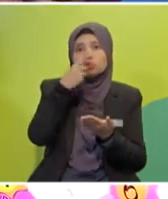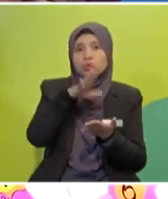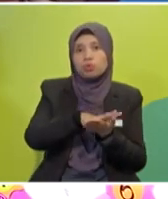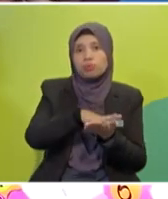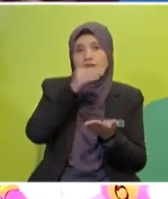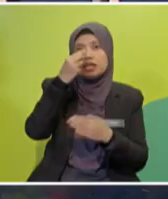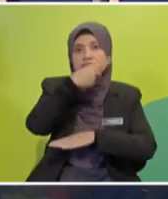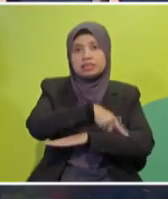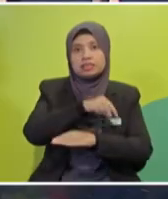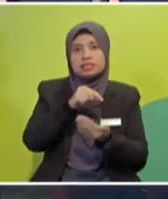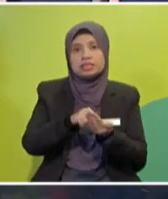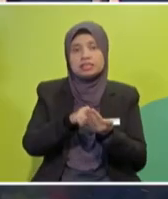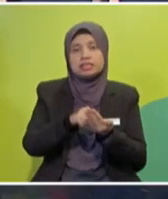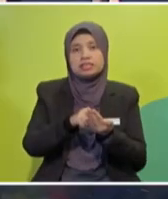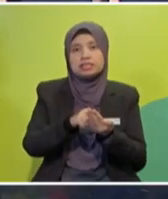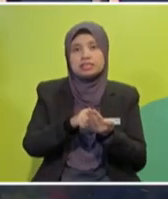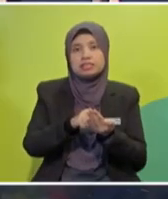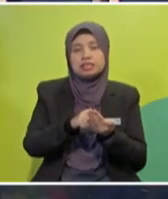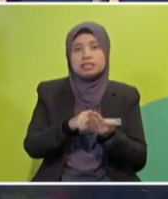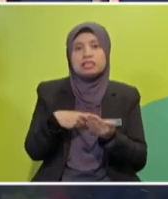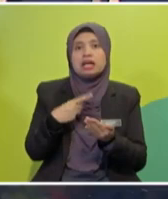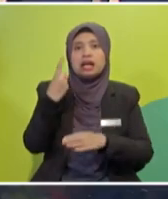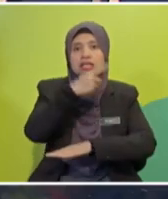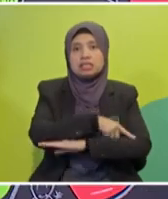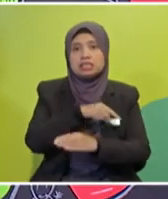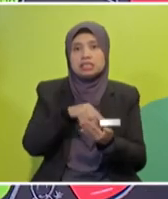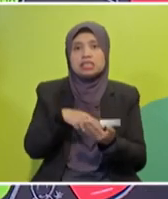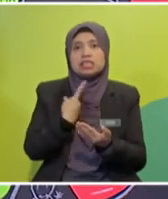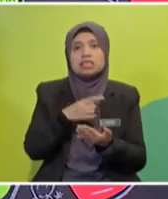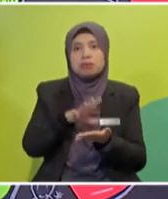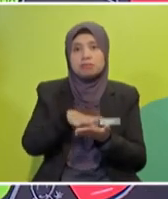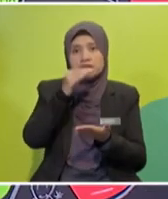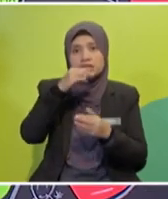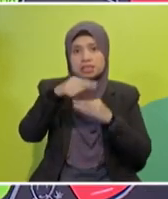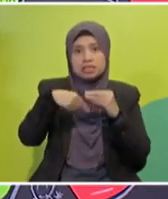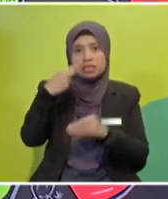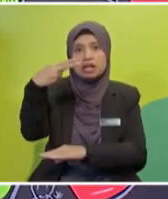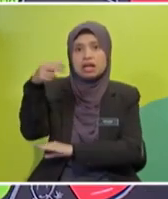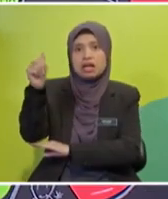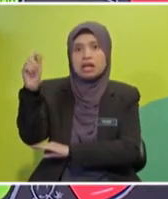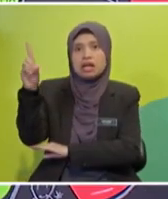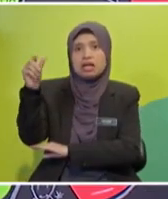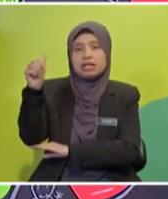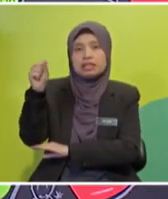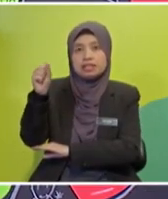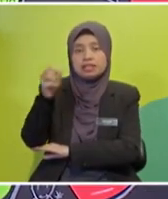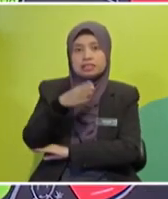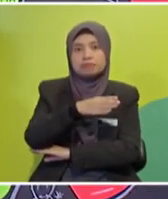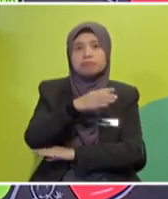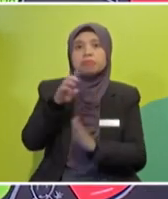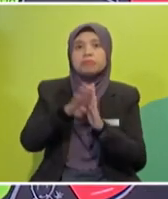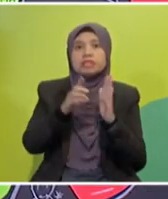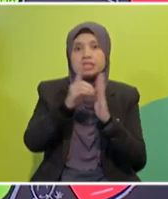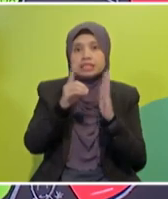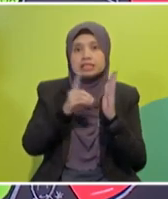ini. Alhamdulillah, sepanjang kita belajar tentang apa hadas, maksud hadas, dan juga berdasarkan dalil ayat